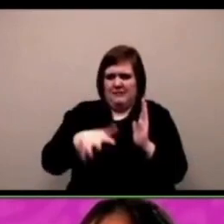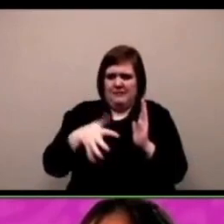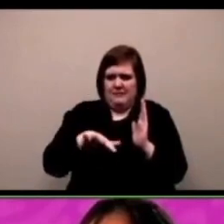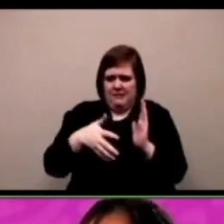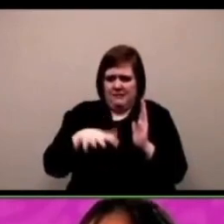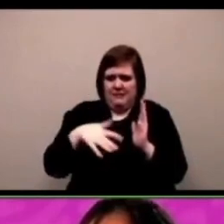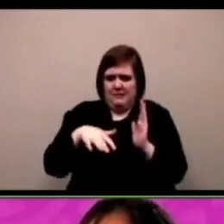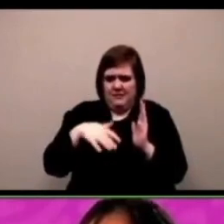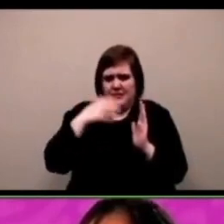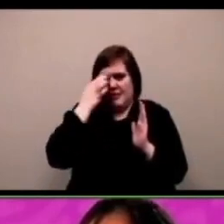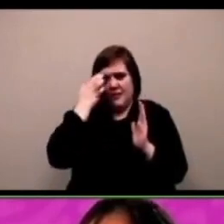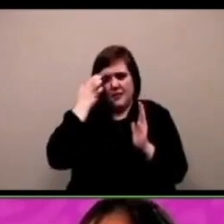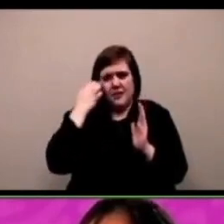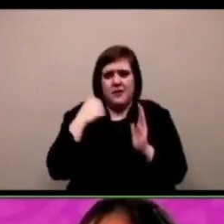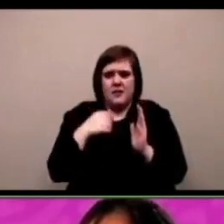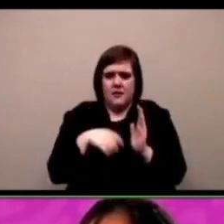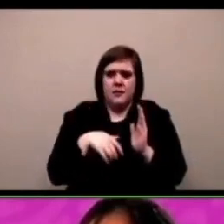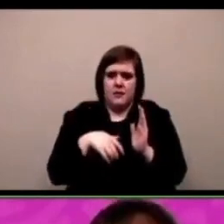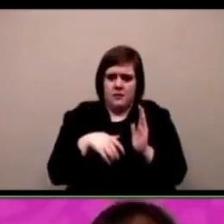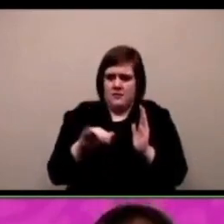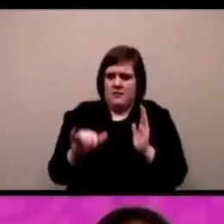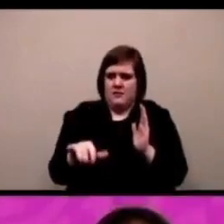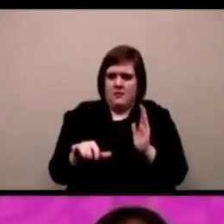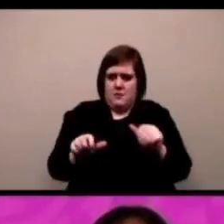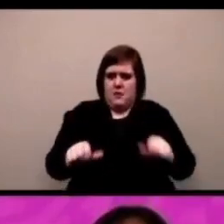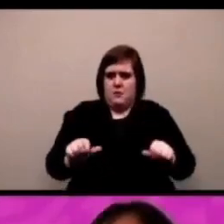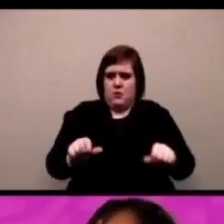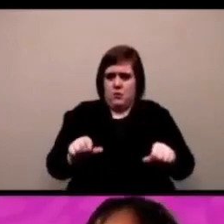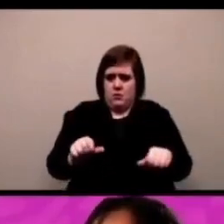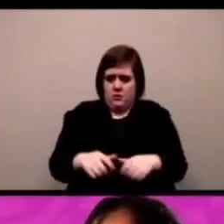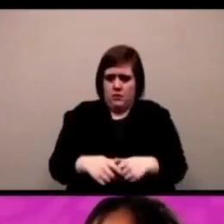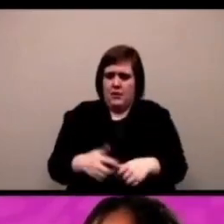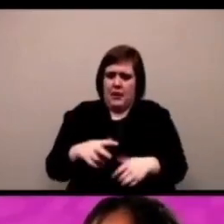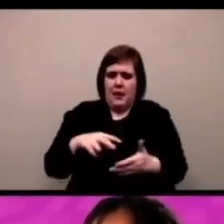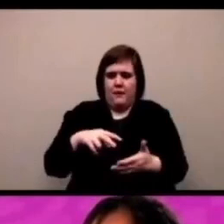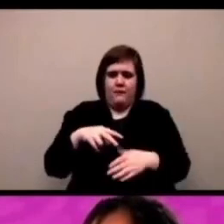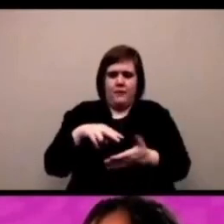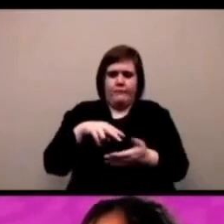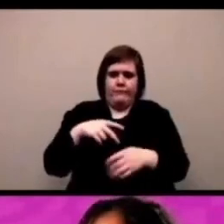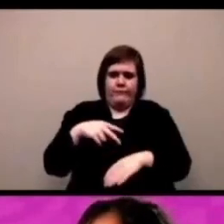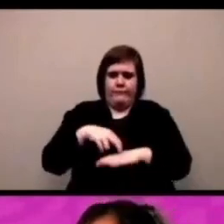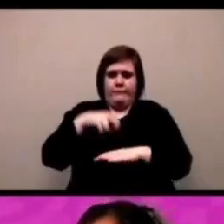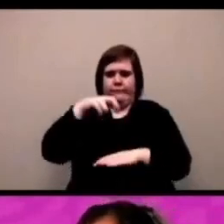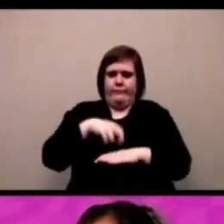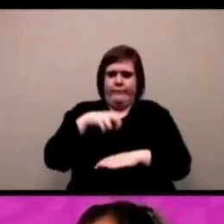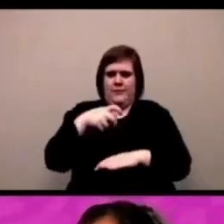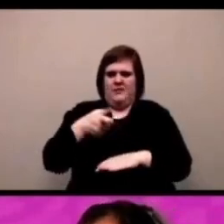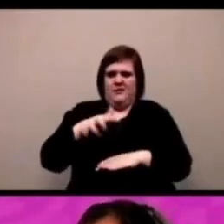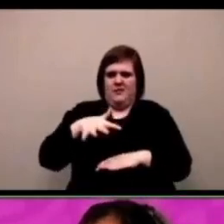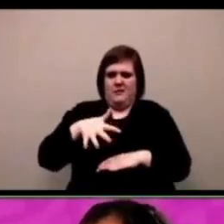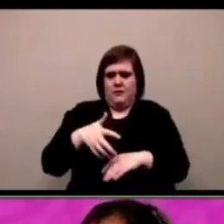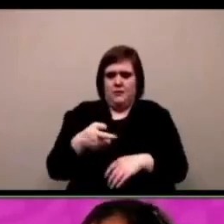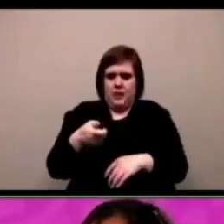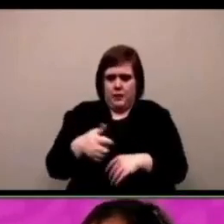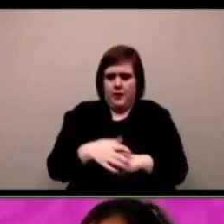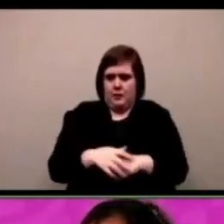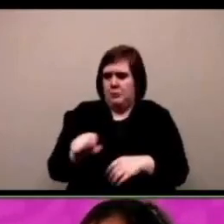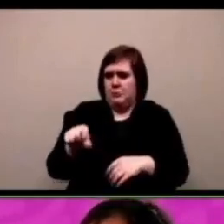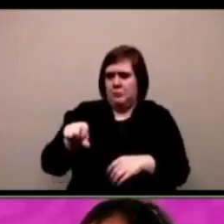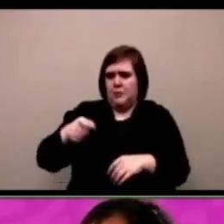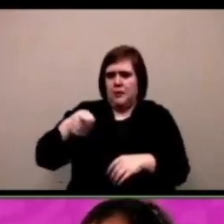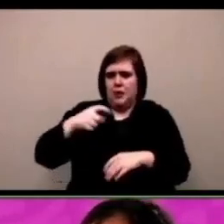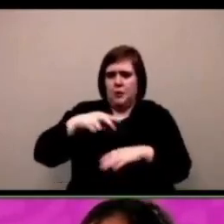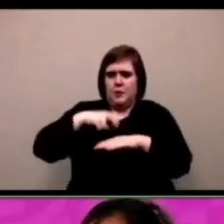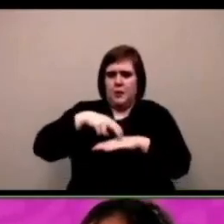例えば重力がなくなったという一つの例ですねなのでこちらのブロックは